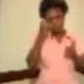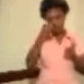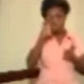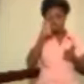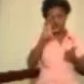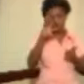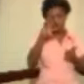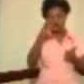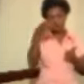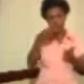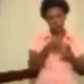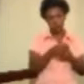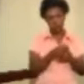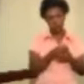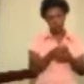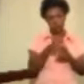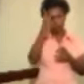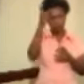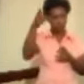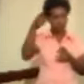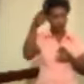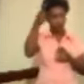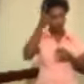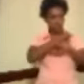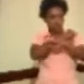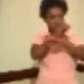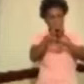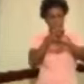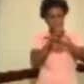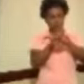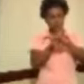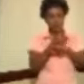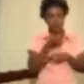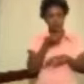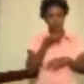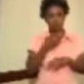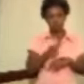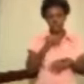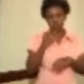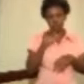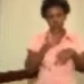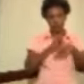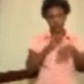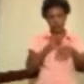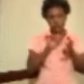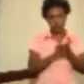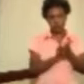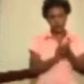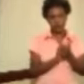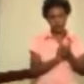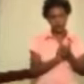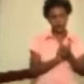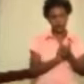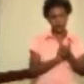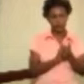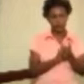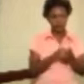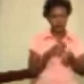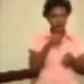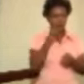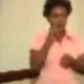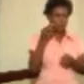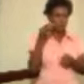nous de plein pied dans la politique internationale, que malheureusement, nous n'avons pas abordé alors qu'elle était inscrite dans le thème 1. Moi, je dis